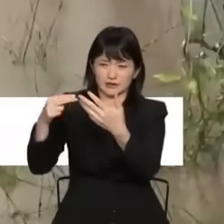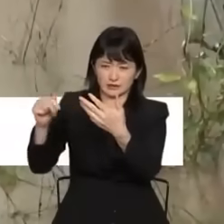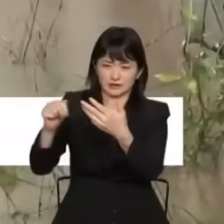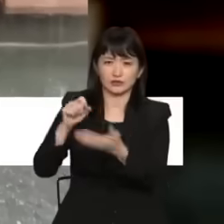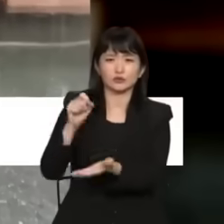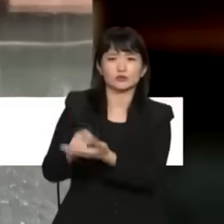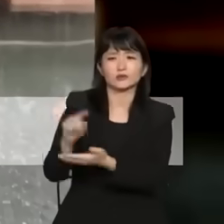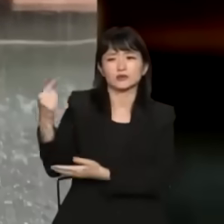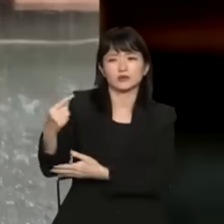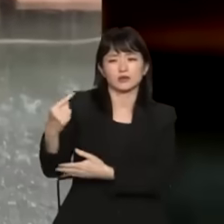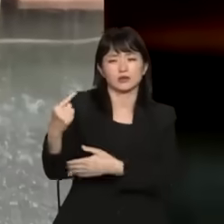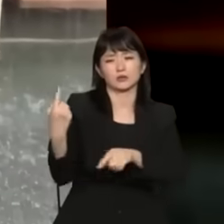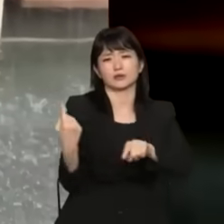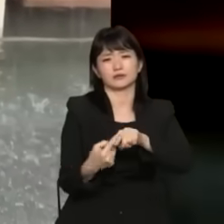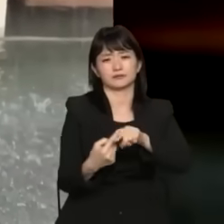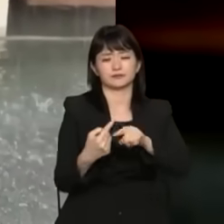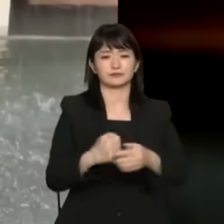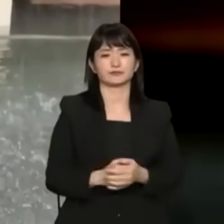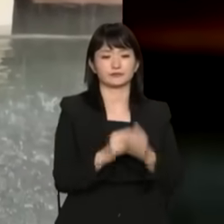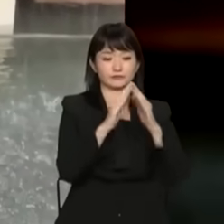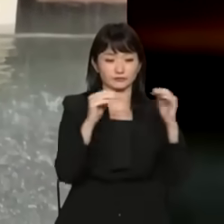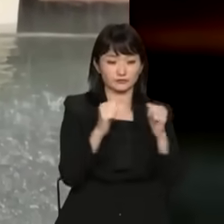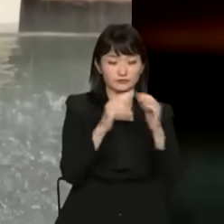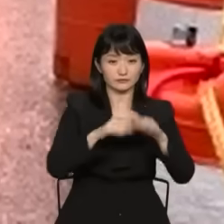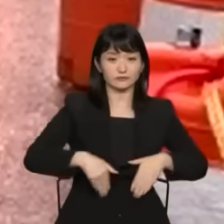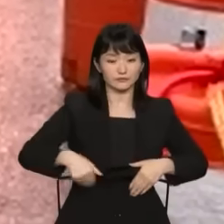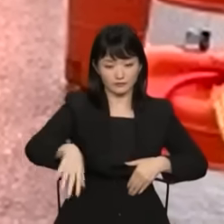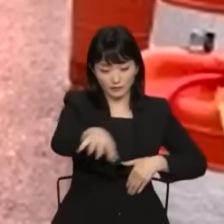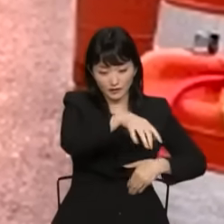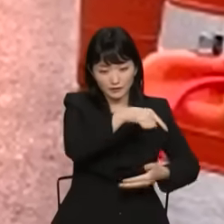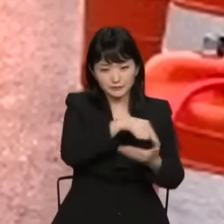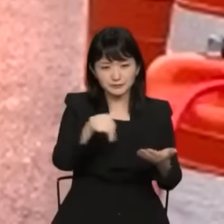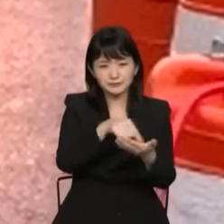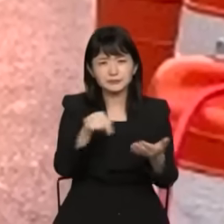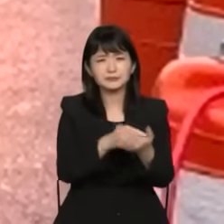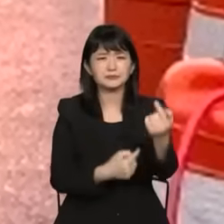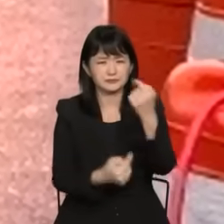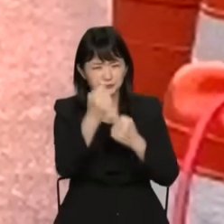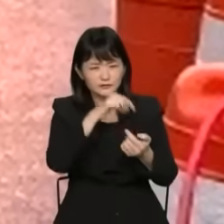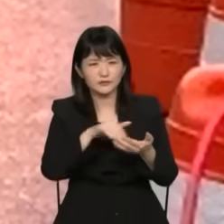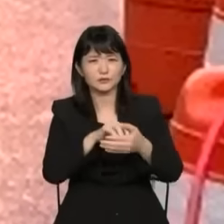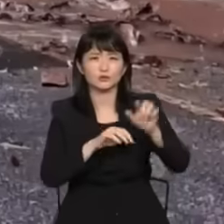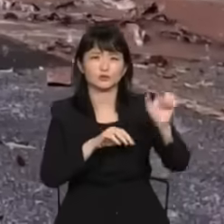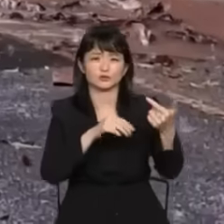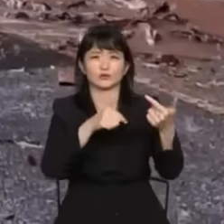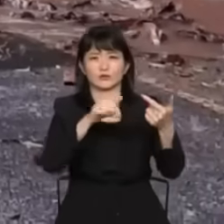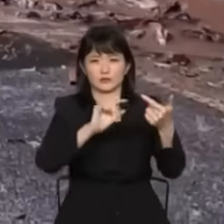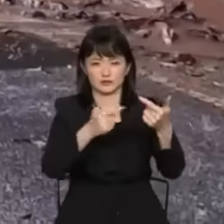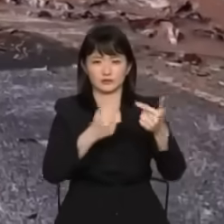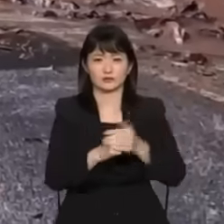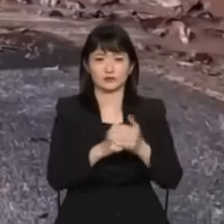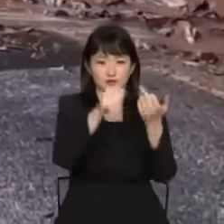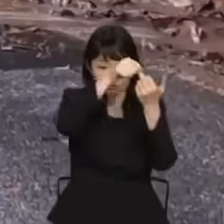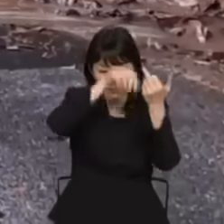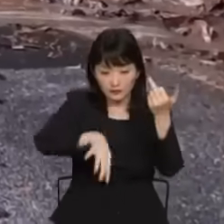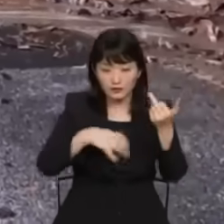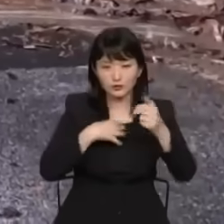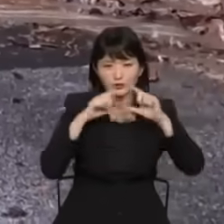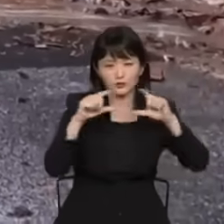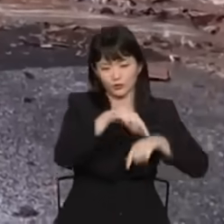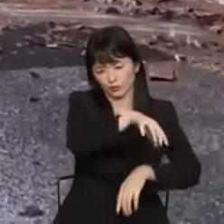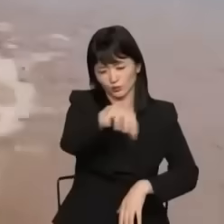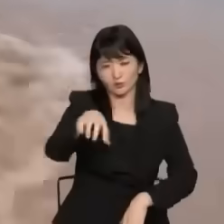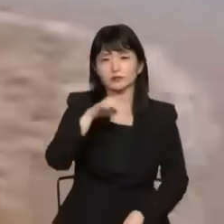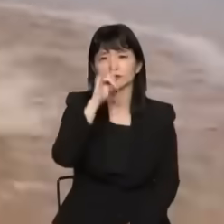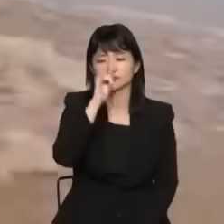면적입니다. 전북과 전남 지역엔 크고 작은 비 피해 신고가 600여 건 넘게 접수됐습니다. 산사태 경보도 곳곳에